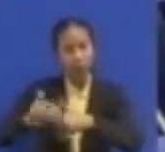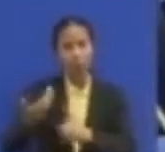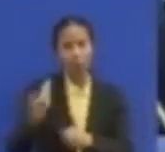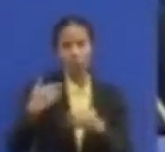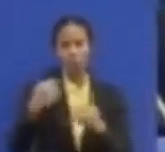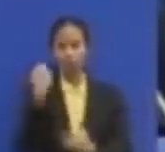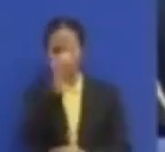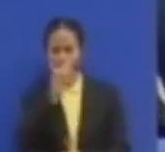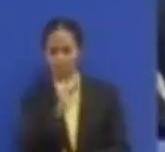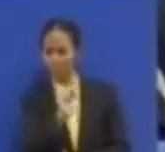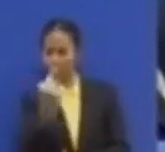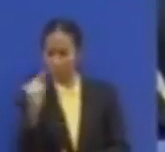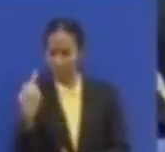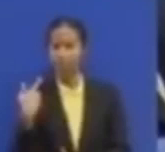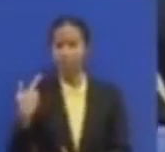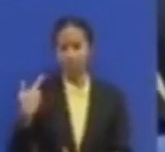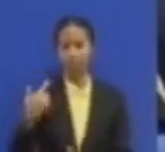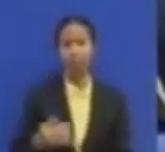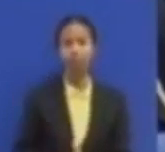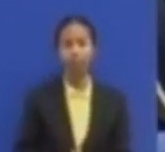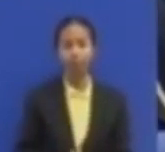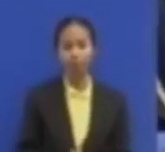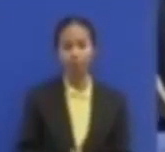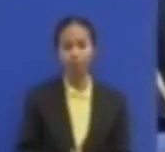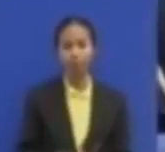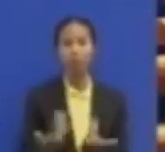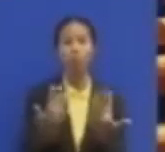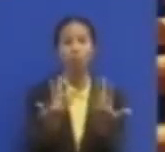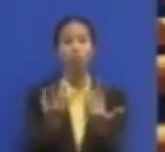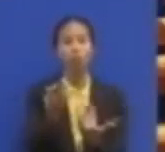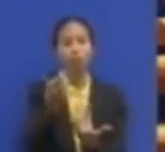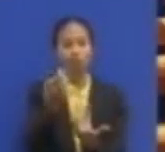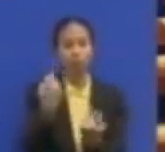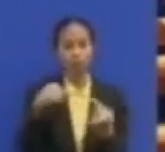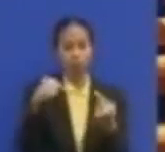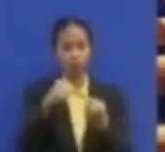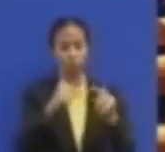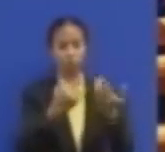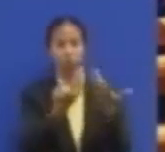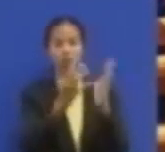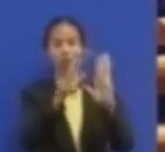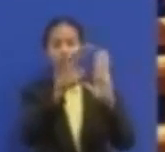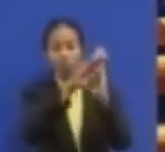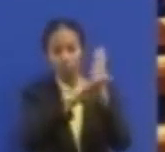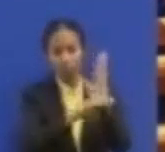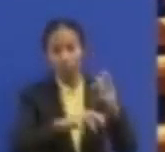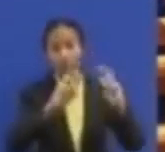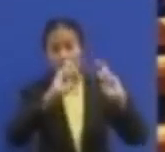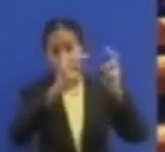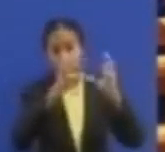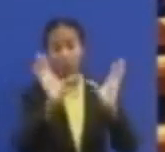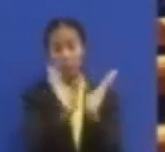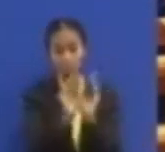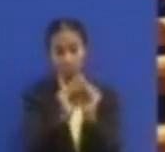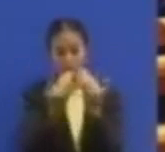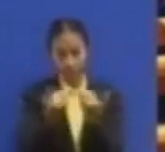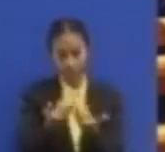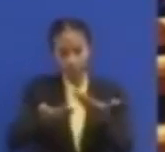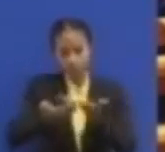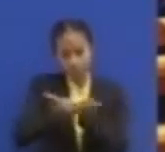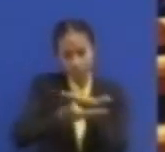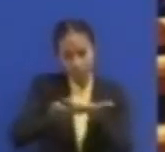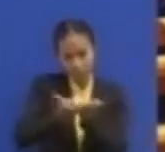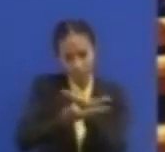จากพรรคพลังประชารัฐนะครับก็อีกสักครู่ตามระเบียบวาระการประชุมวันนี้ที่ประชุมก็จะเริ่มต้นในการพิจารณาไล่เ